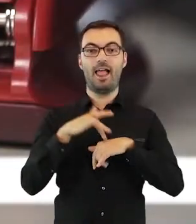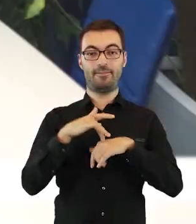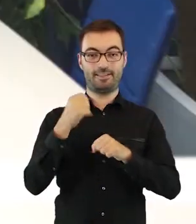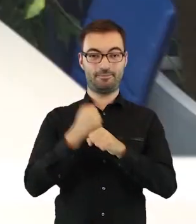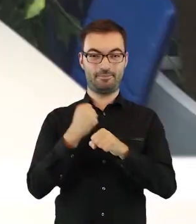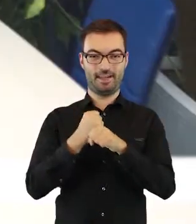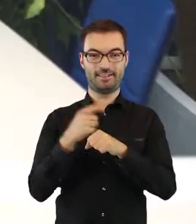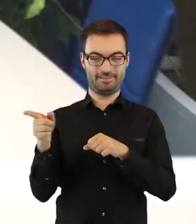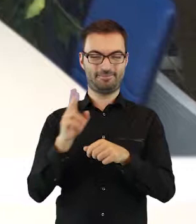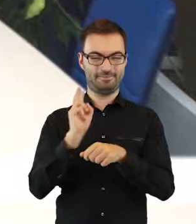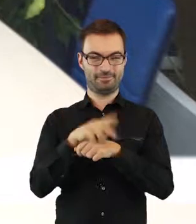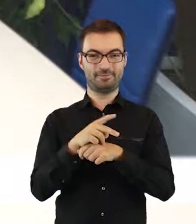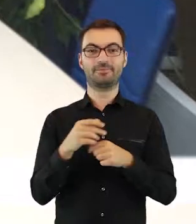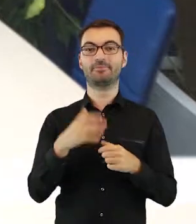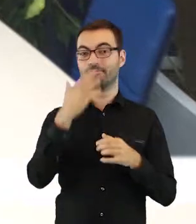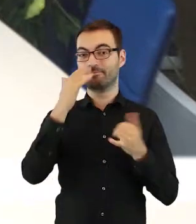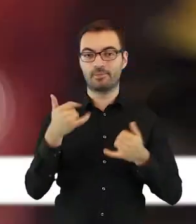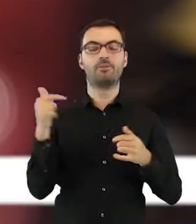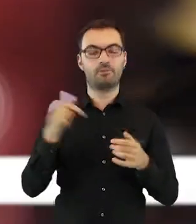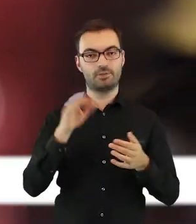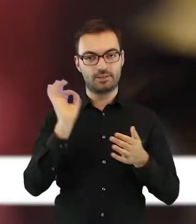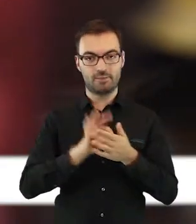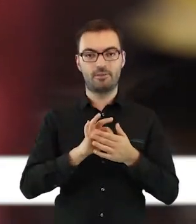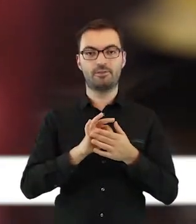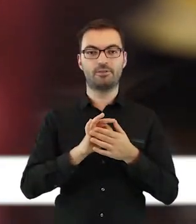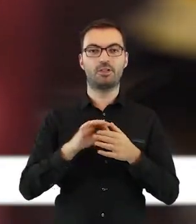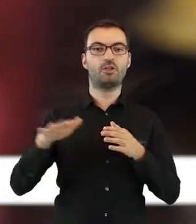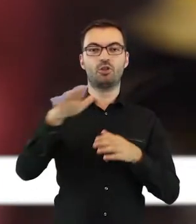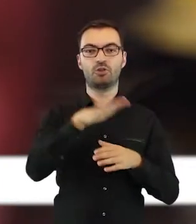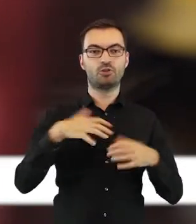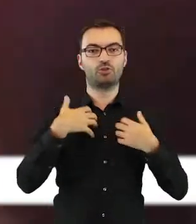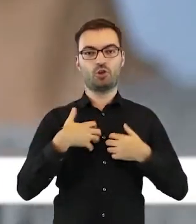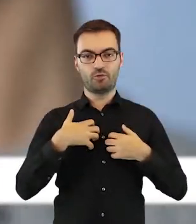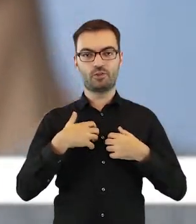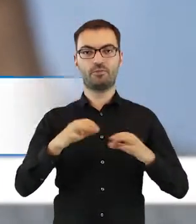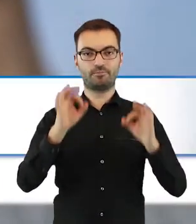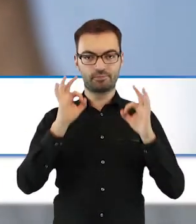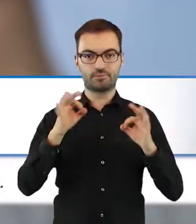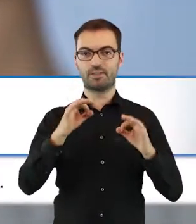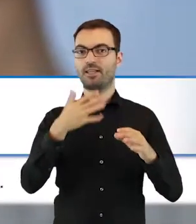pracy osoby zatrudnionej na tym stanowisku jest zapewnienie użytkowania środowiska przez